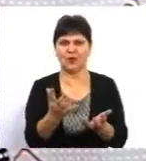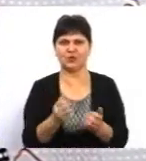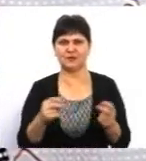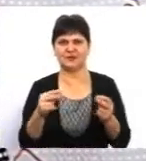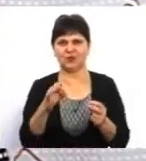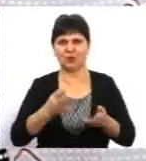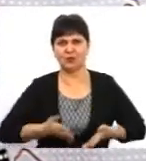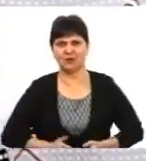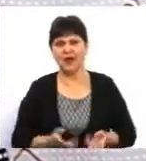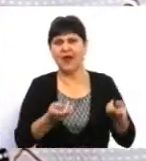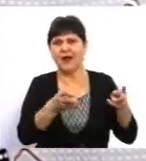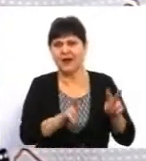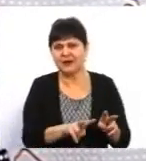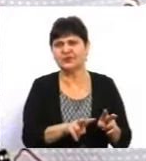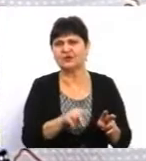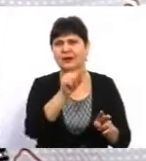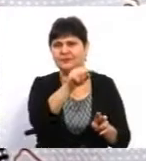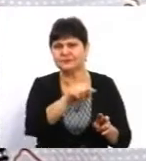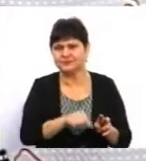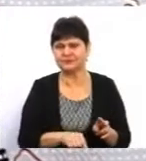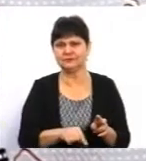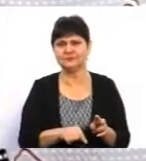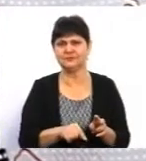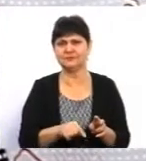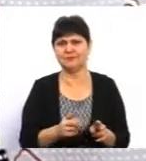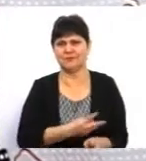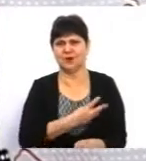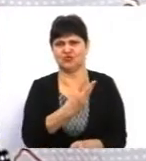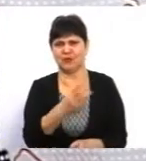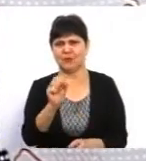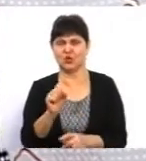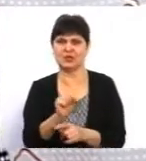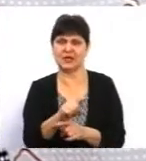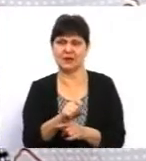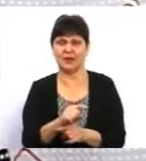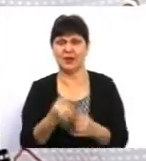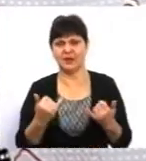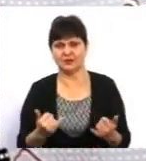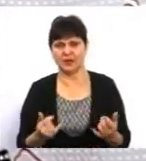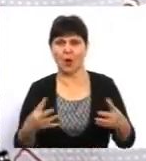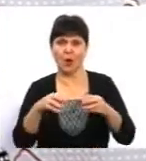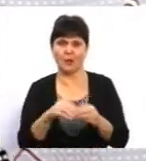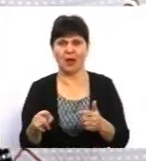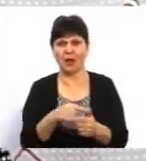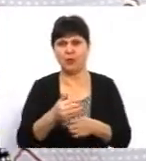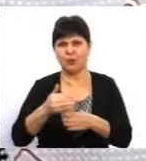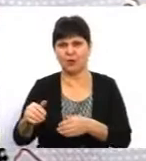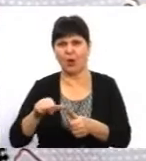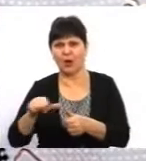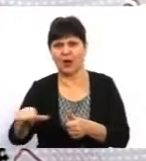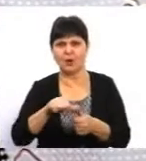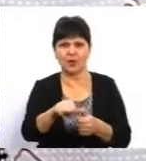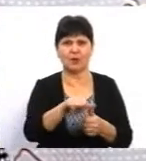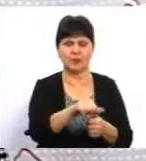решта складових є малятко, вони за бажанням їх можна замовити зараз комплексно або потім окремо, як батьки